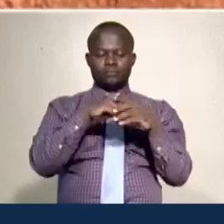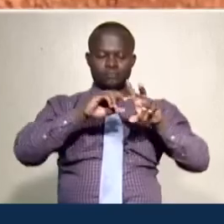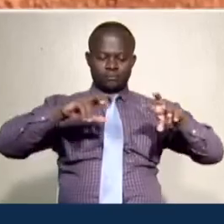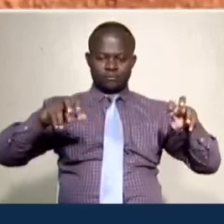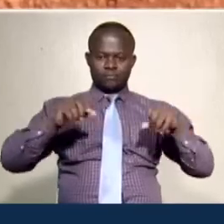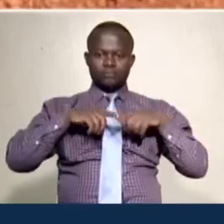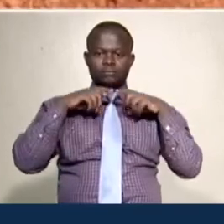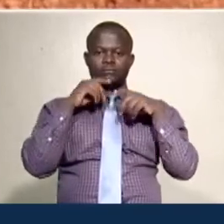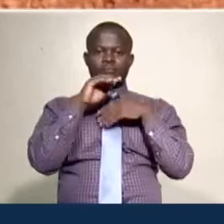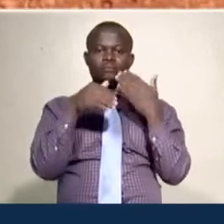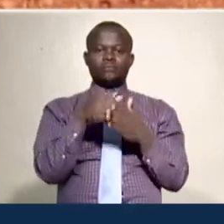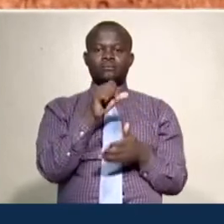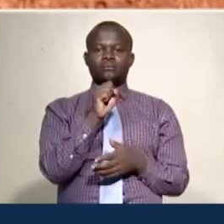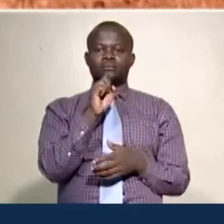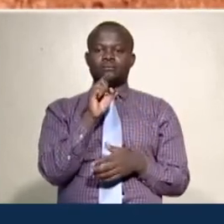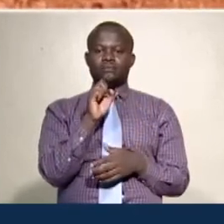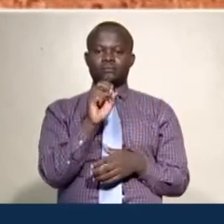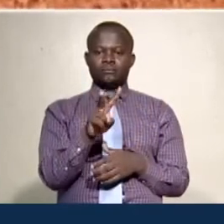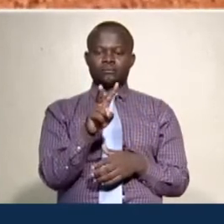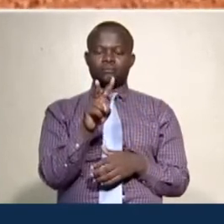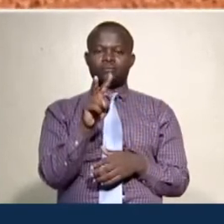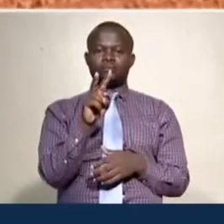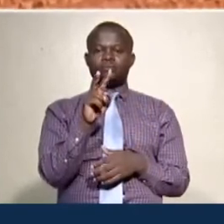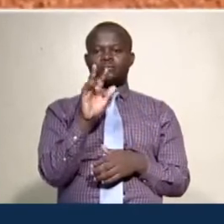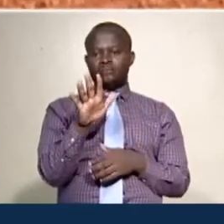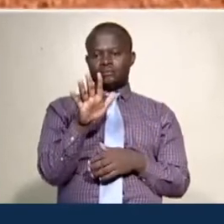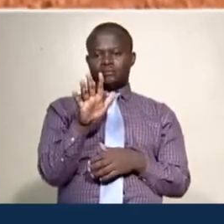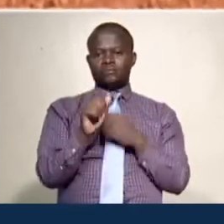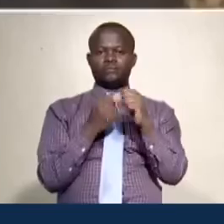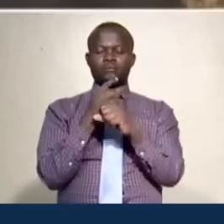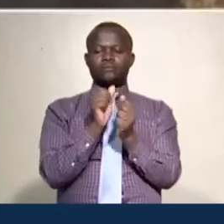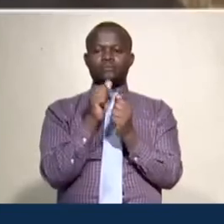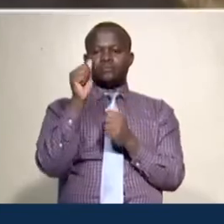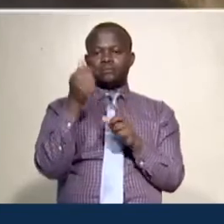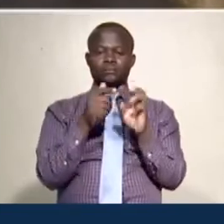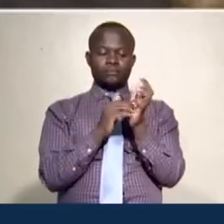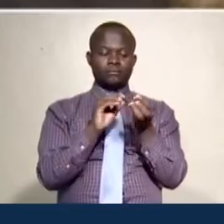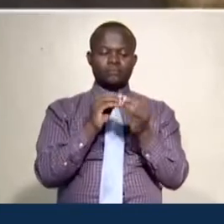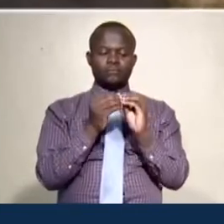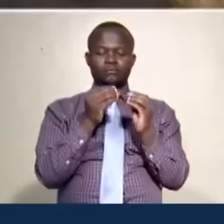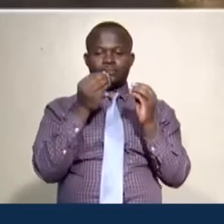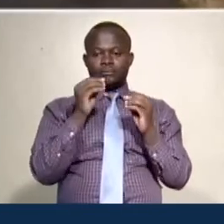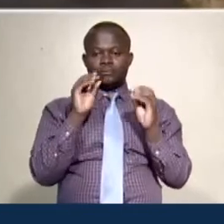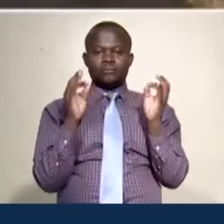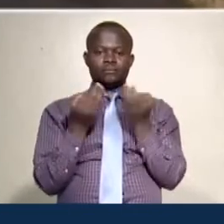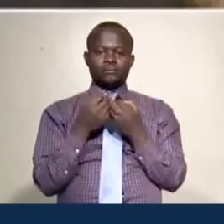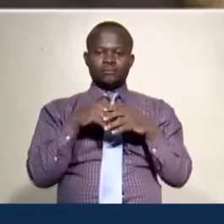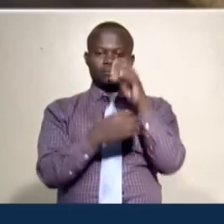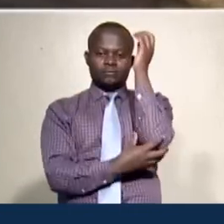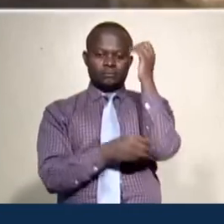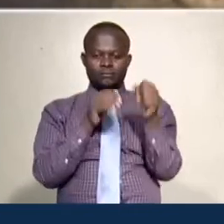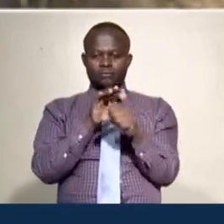bushakashatsi ku mibereho y'abaturage SV ya 5 ryo muri 2015. Iki gihe kandi imibare y'ingo zari mu bukene bukabije zibarirwa ku gipimo